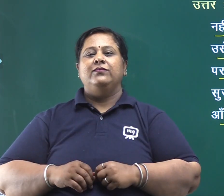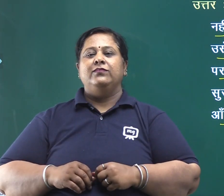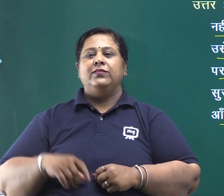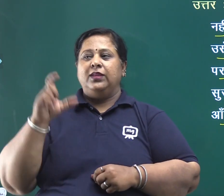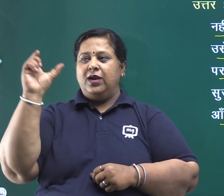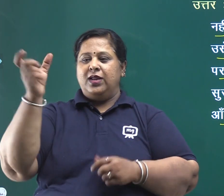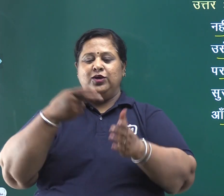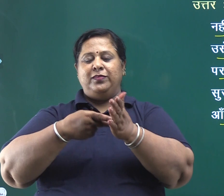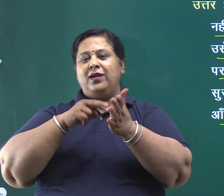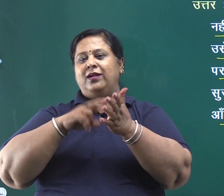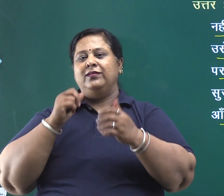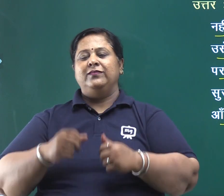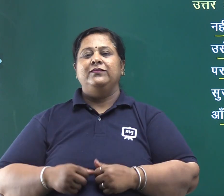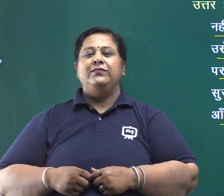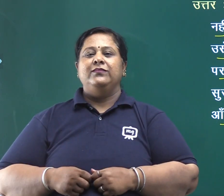कठिन शब्दार्थ,